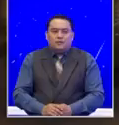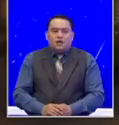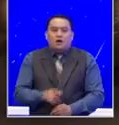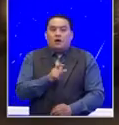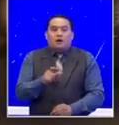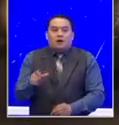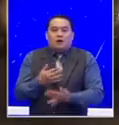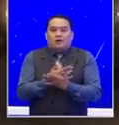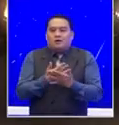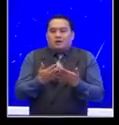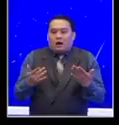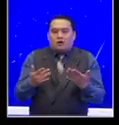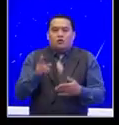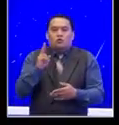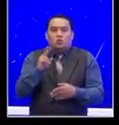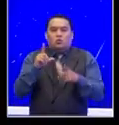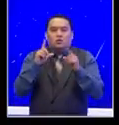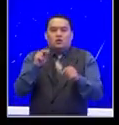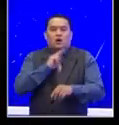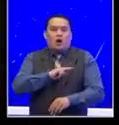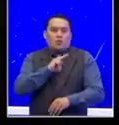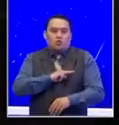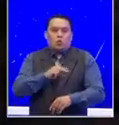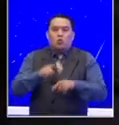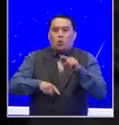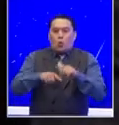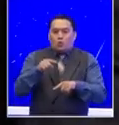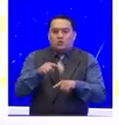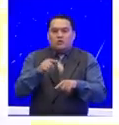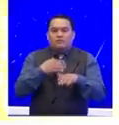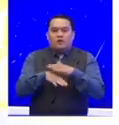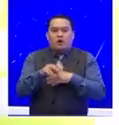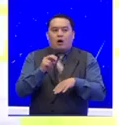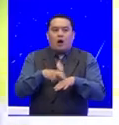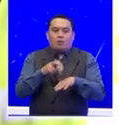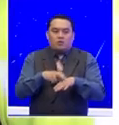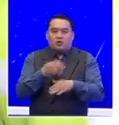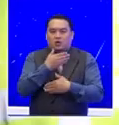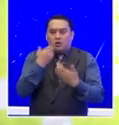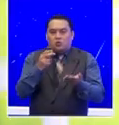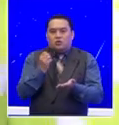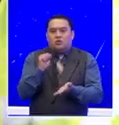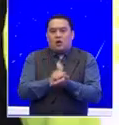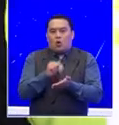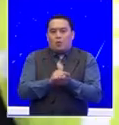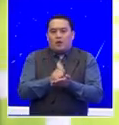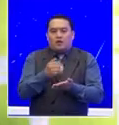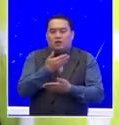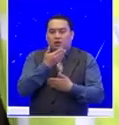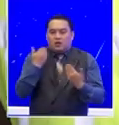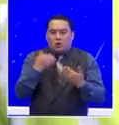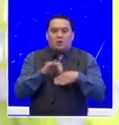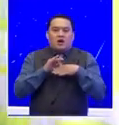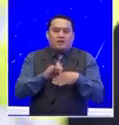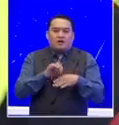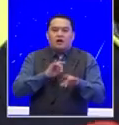граждане приводят разные доводы. Кто-то едет с работы, кто-то везет родственников или выехал в аптеку. При отсутствии подтверждающих документов с нарушителями